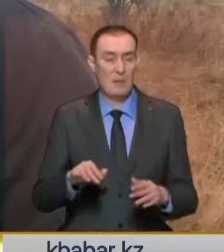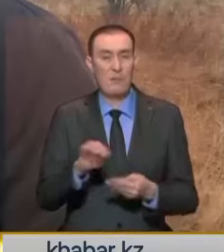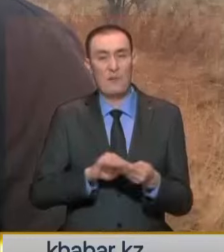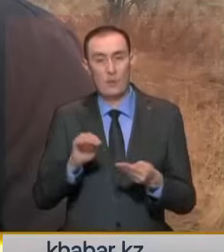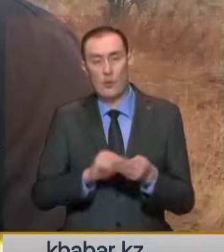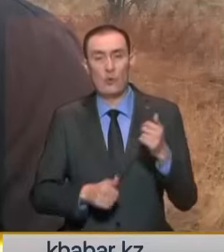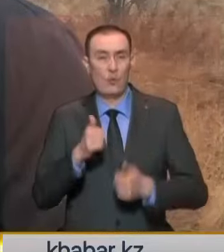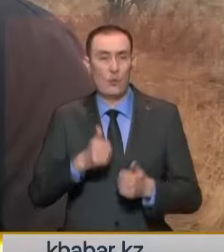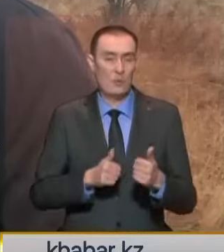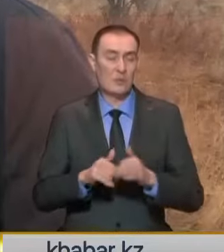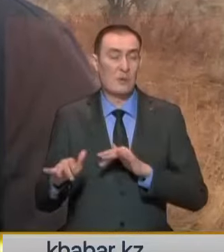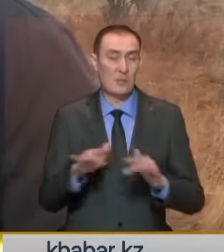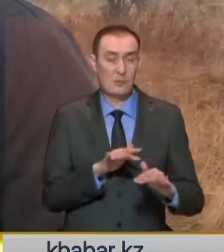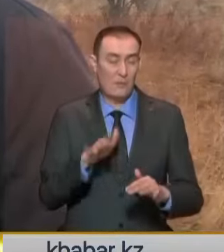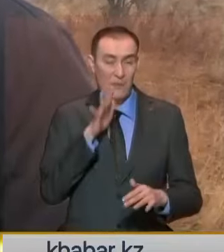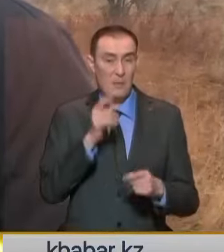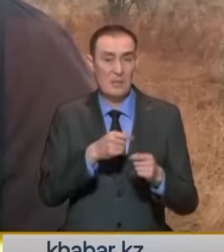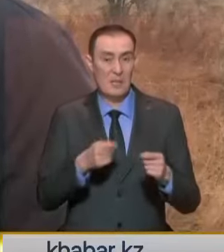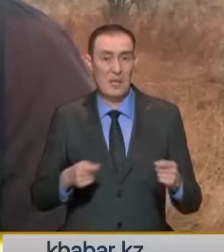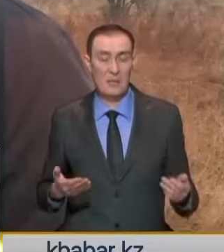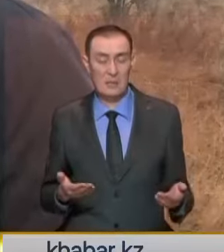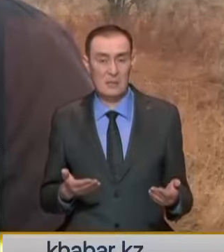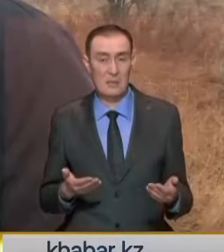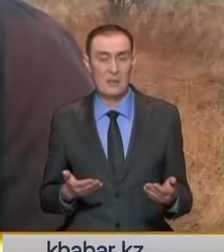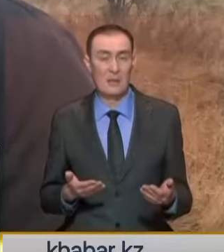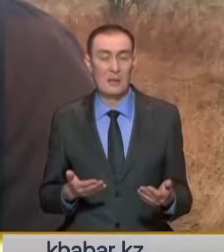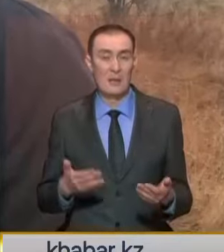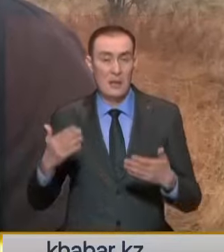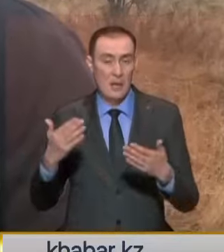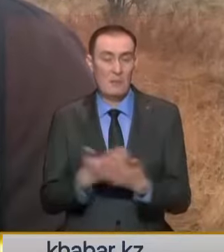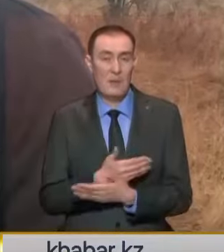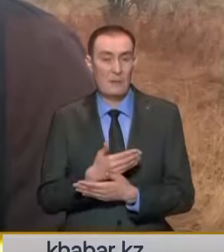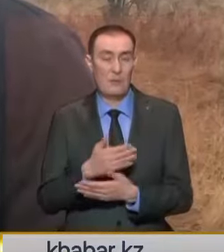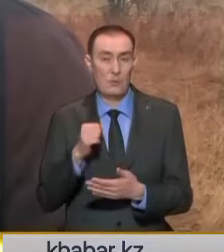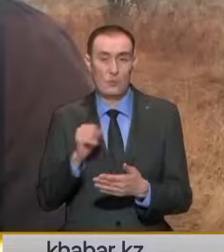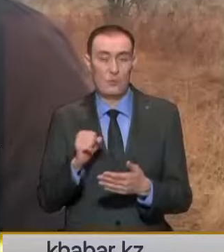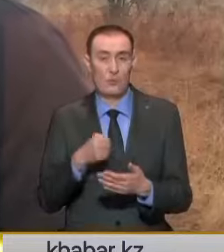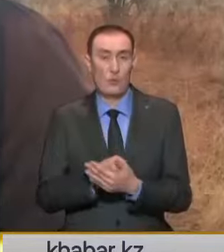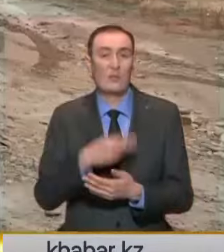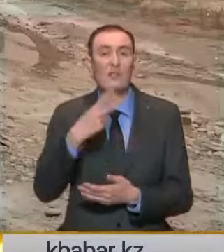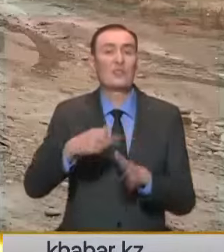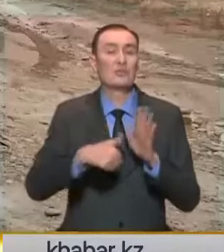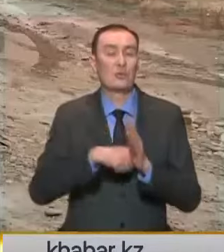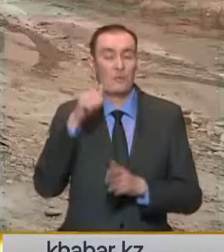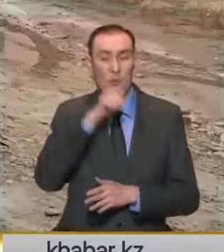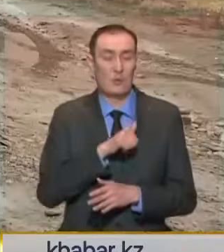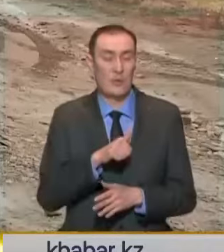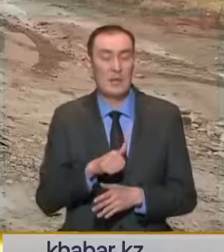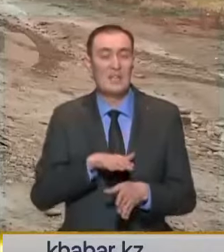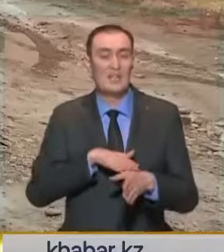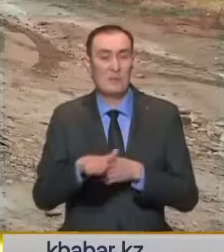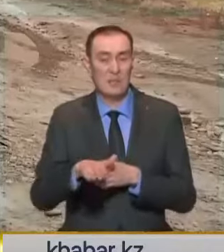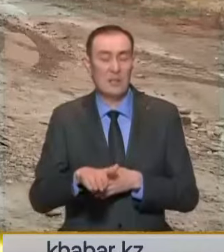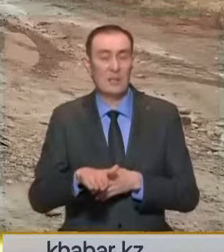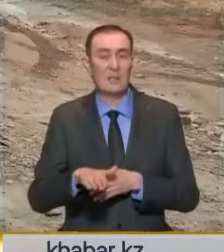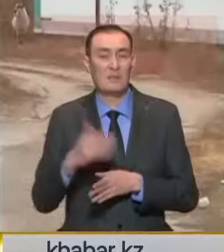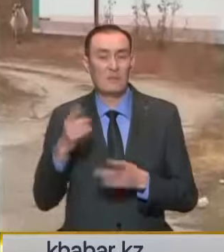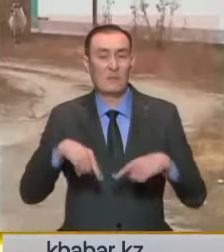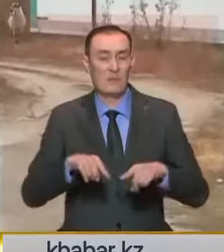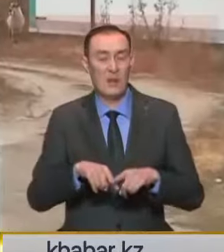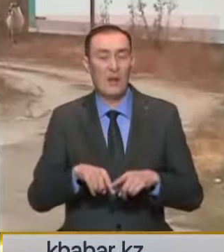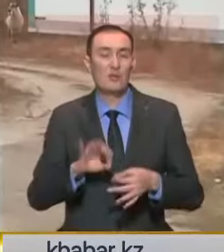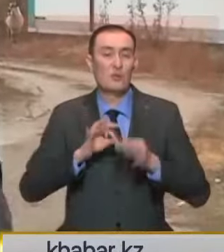повторных конкурсных процедур. Это может затянуться до 26 года. Исполнители сложности с завершением